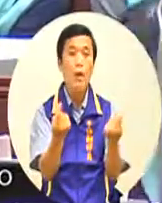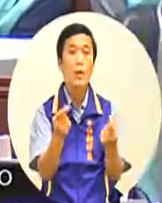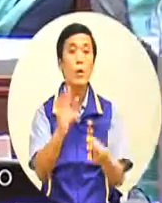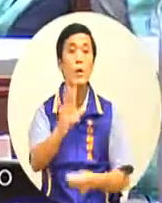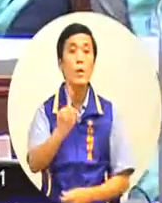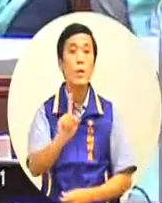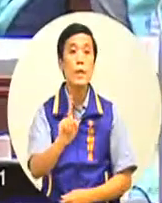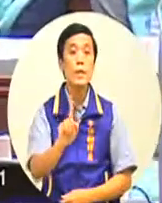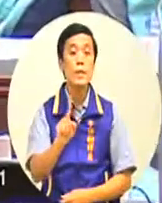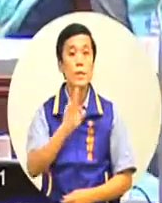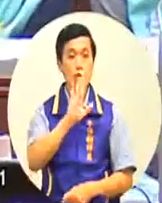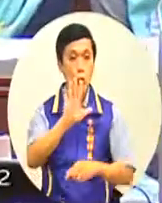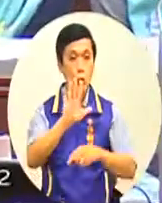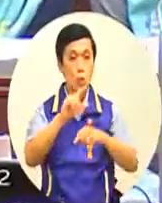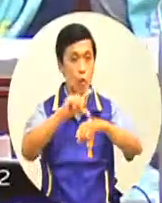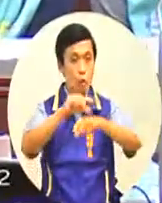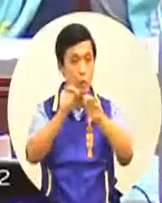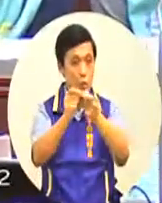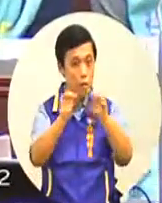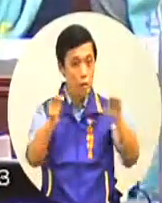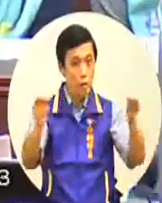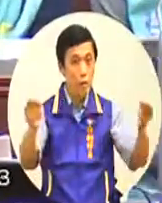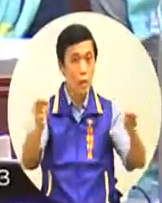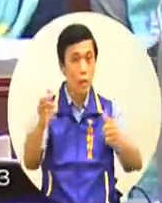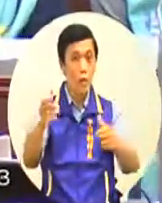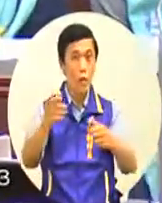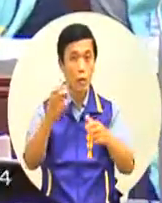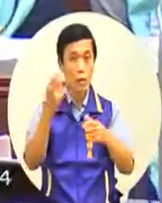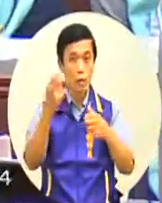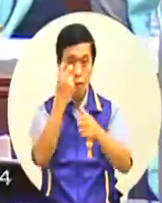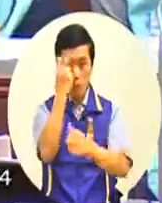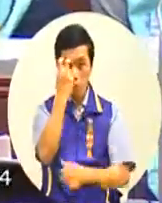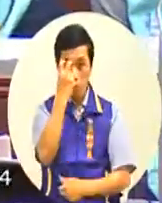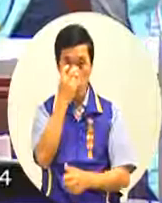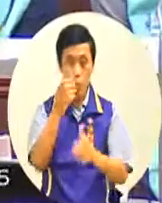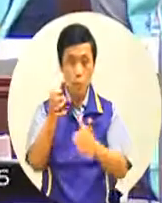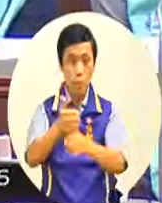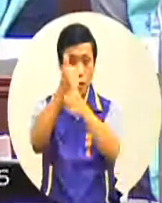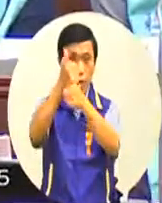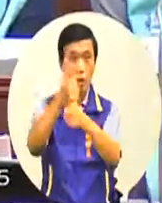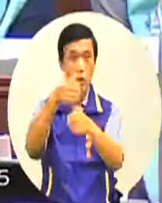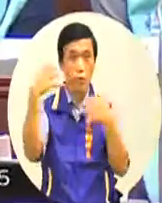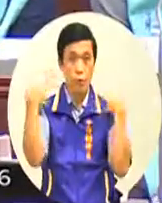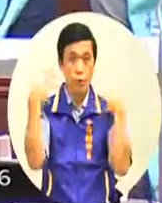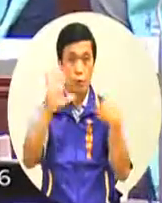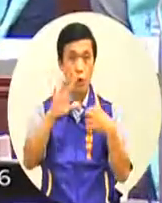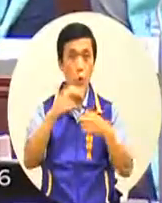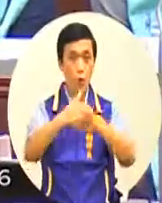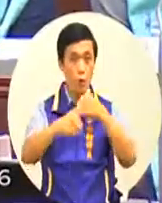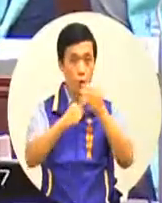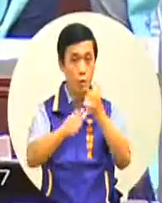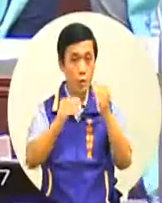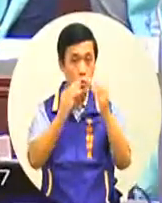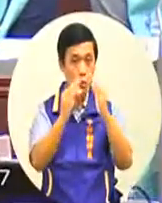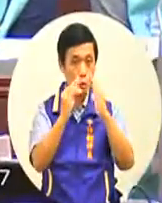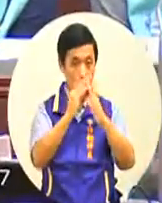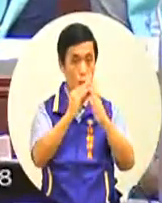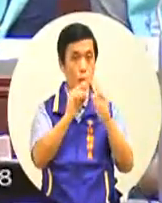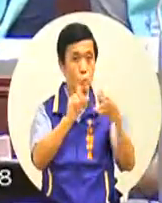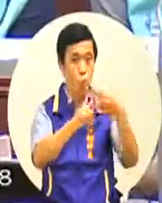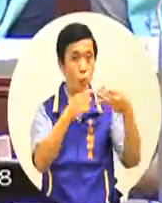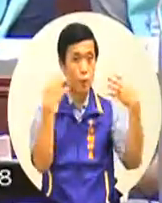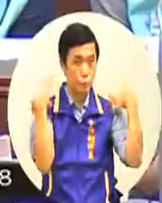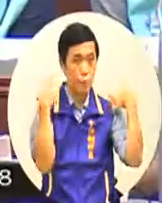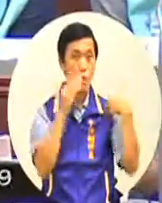个长照总的管理中心，然后卫生局组责，然后卫生局还会